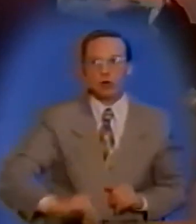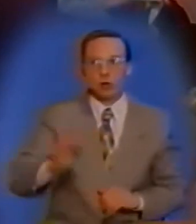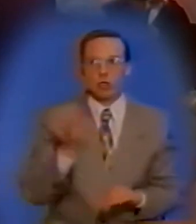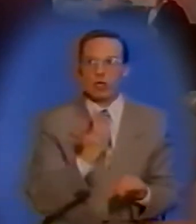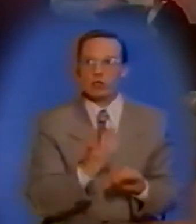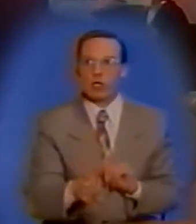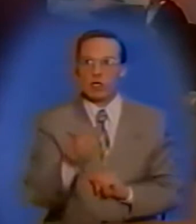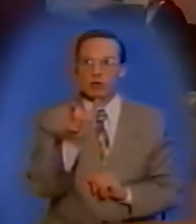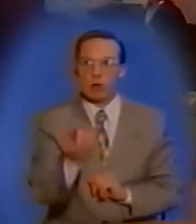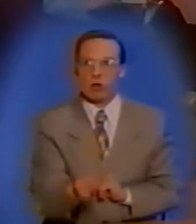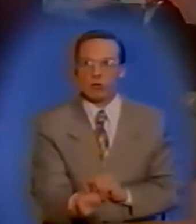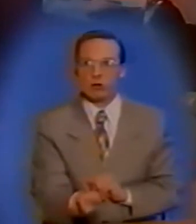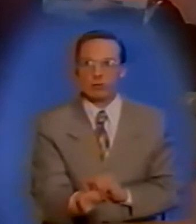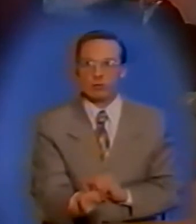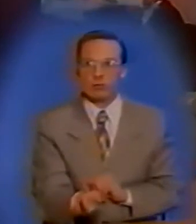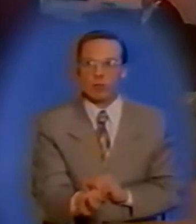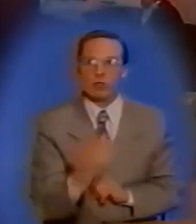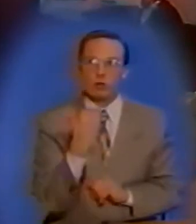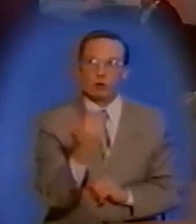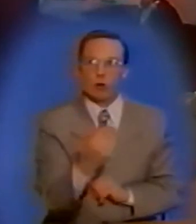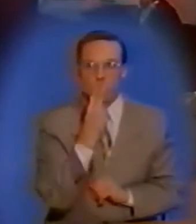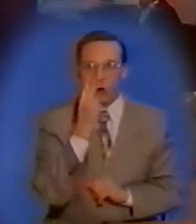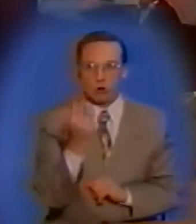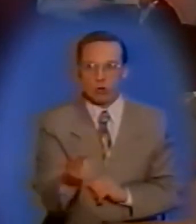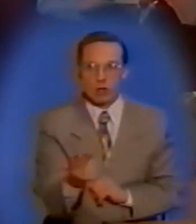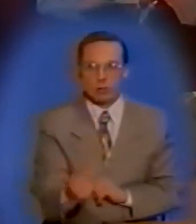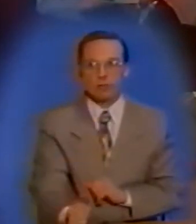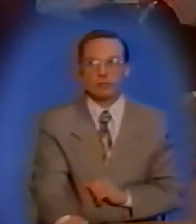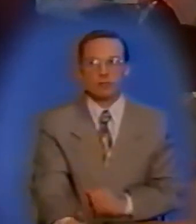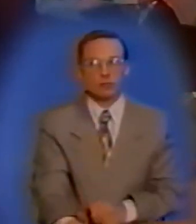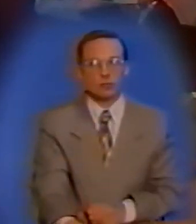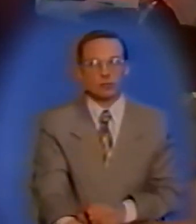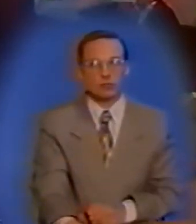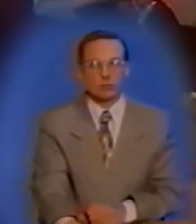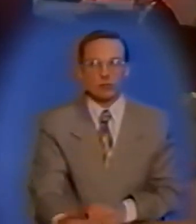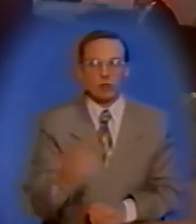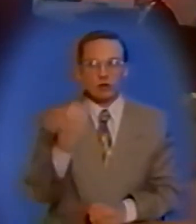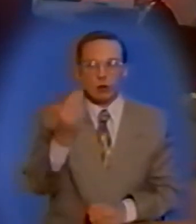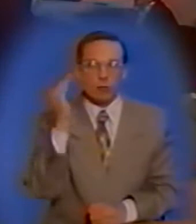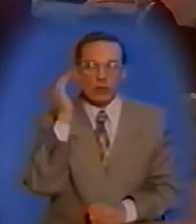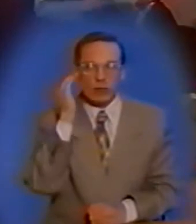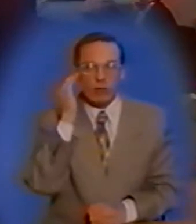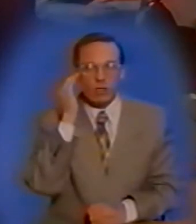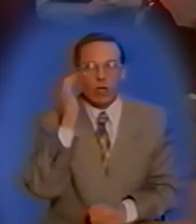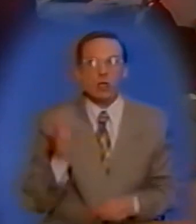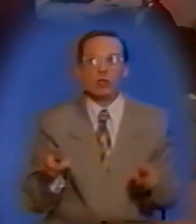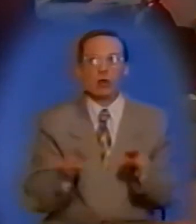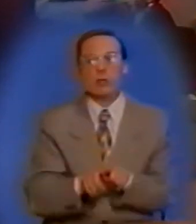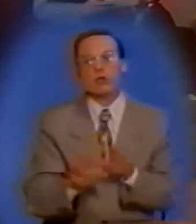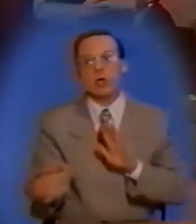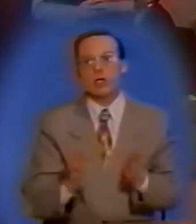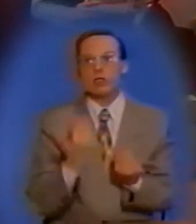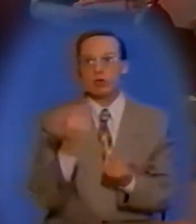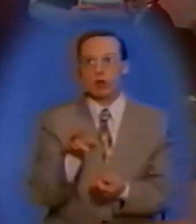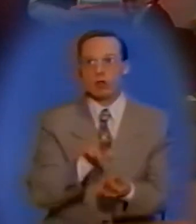dalies žmogaus su jo požiūriais, su jo mintimis ir tuo pačiu lygtai ir su